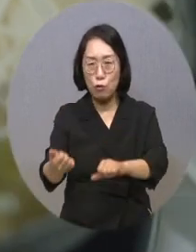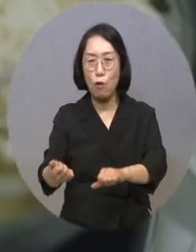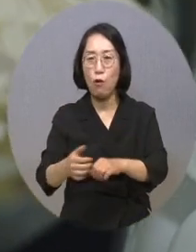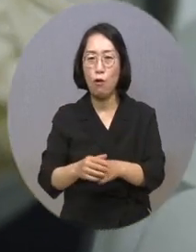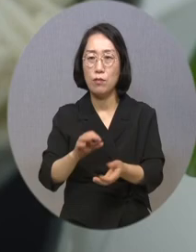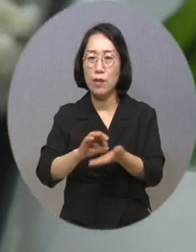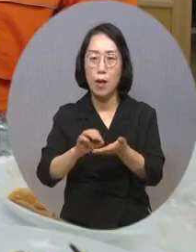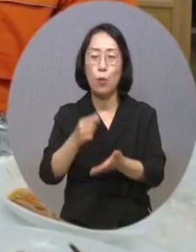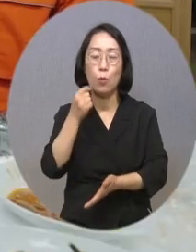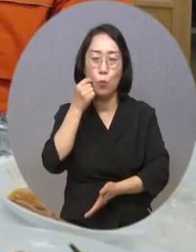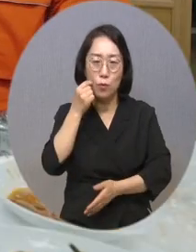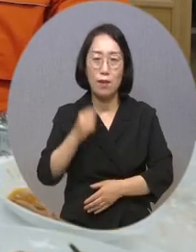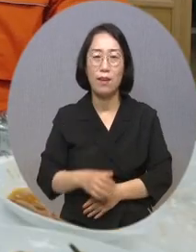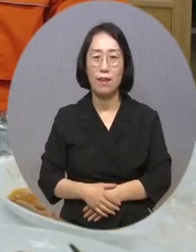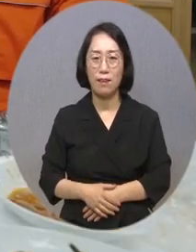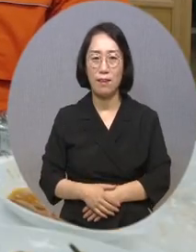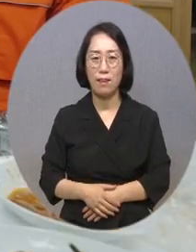어.